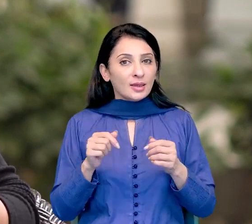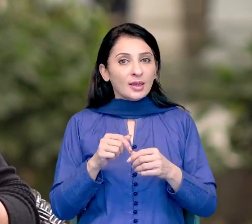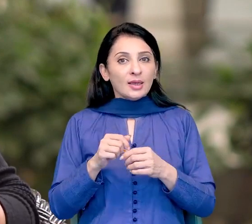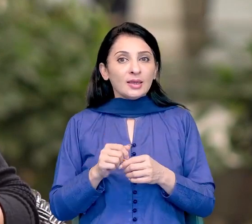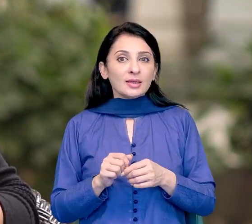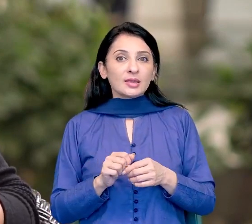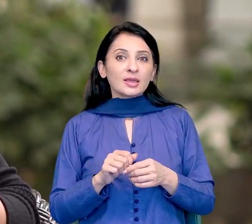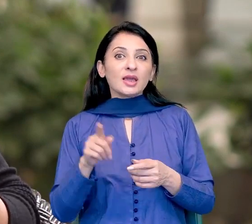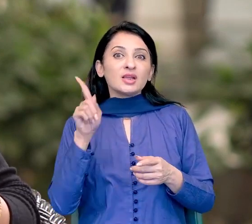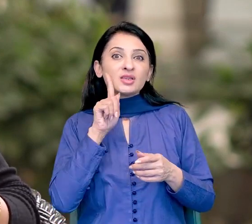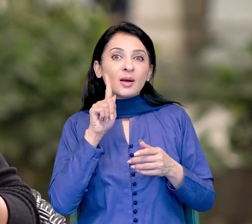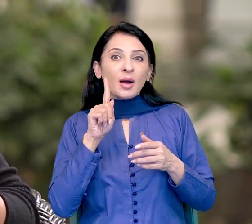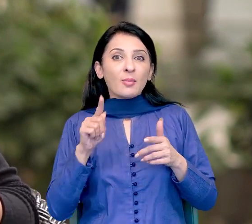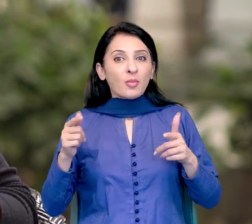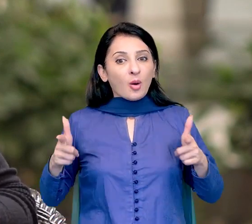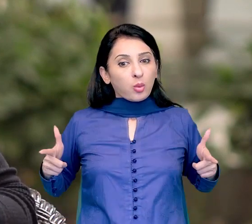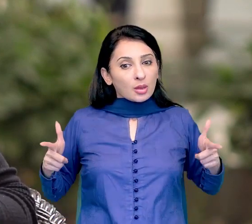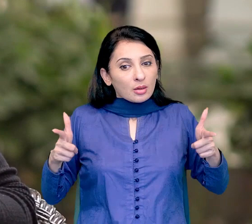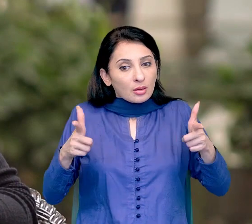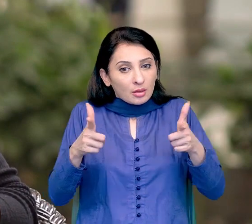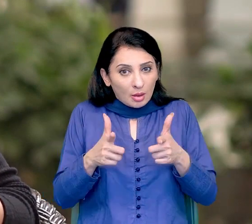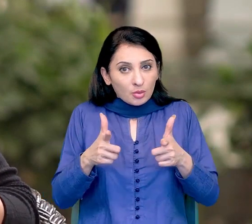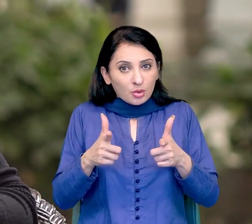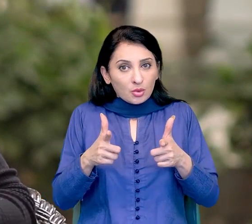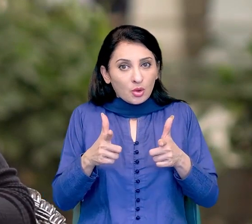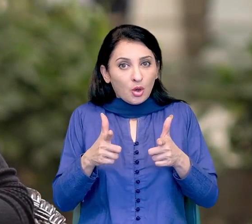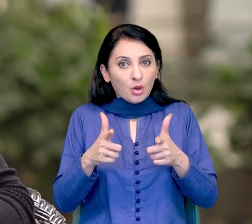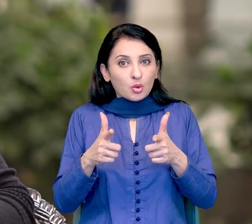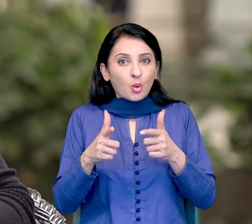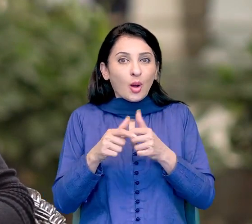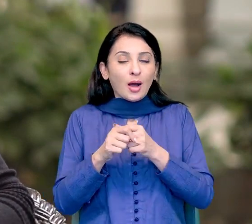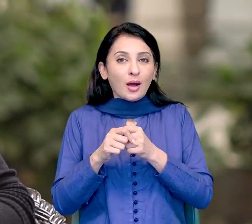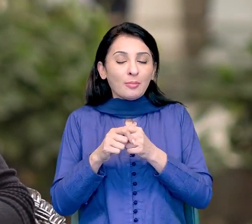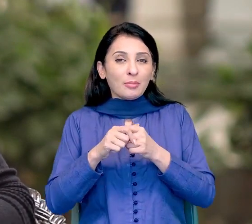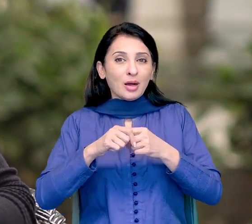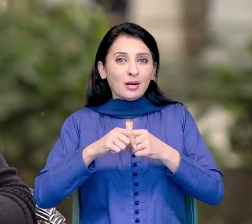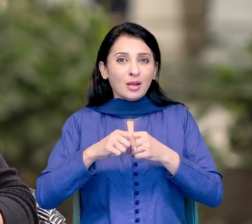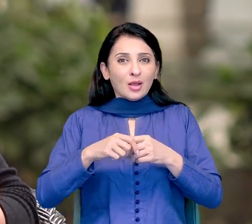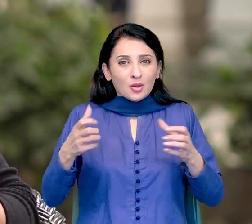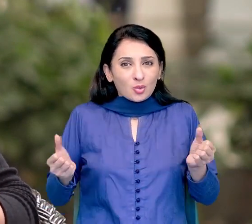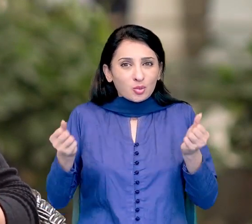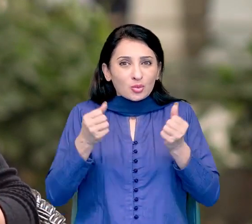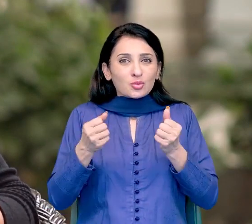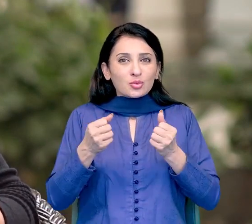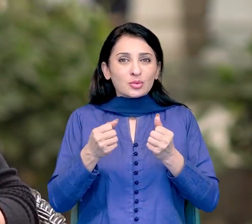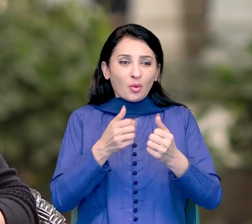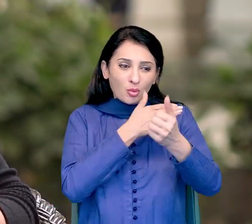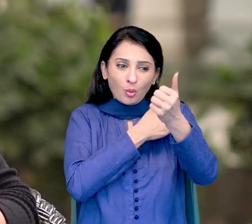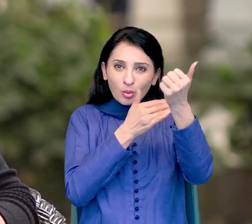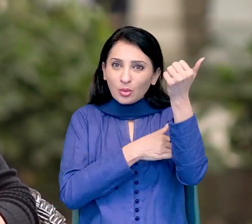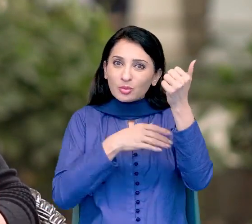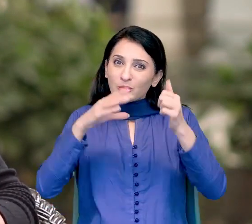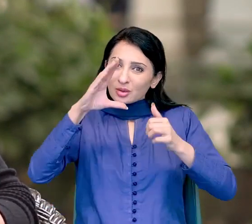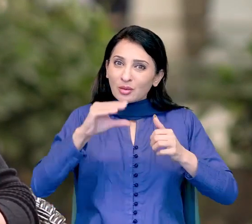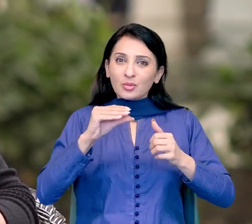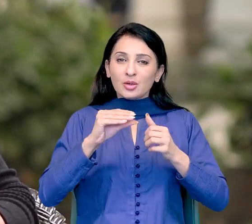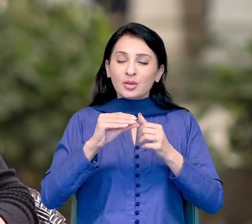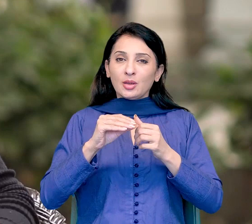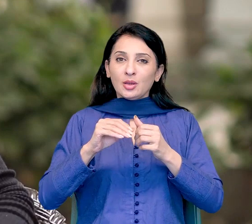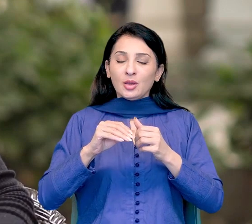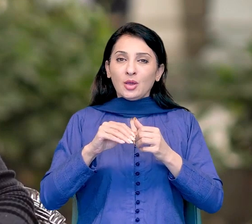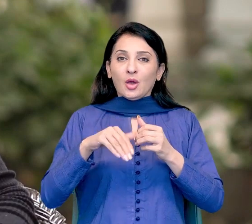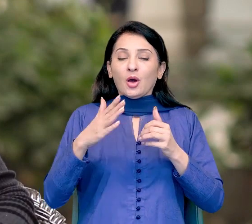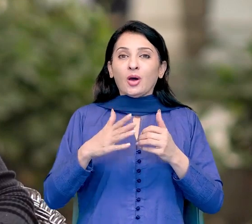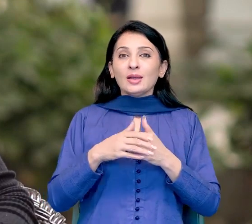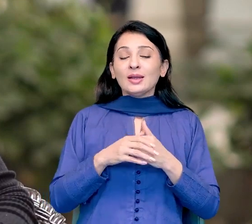وزن لوز کرتے ہیں تو آپ فیٹ بھی لوز کرتے ہیں اور آپ مسل بھی لوز کرتے ہیں. جب آپ ری گین کرتے ہیں تو آپ صرف فیٹ ری گین